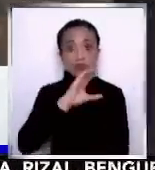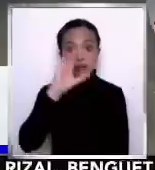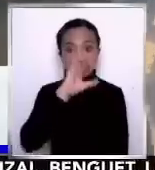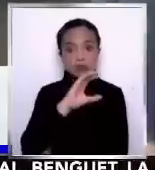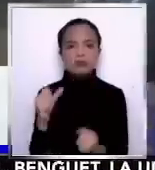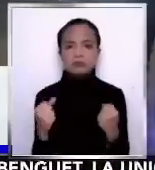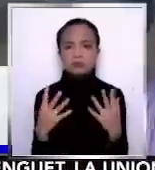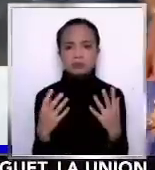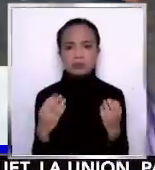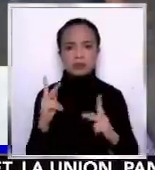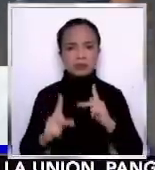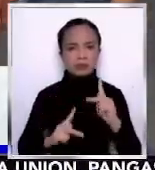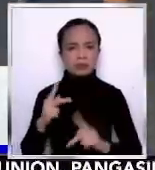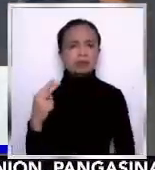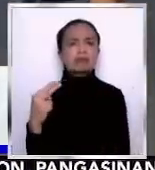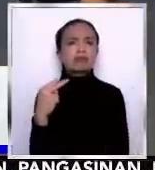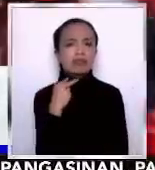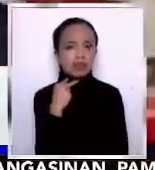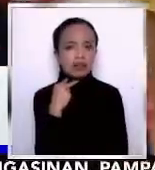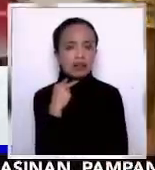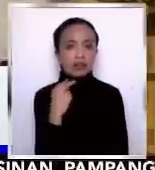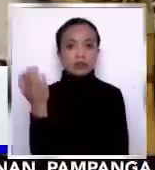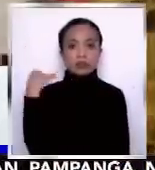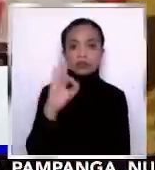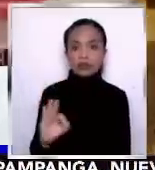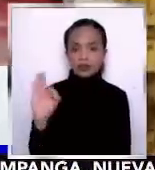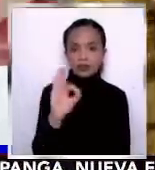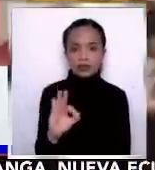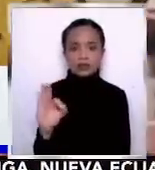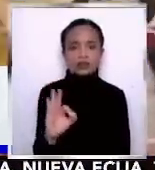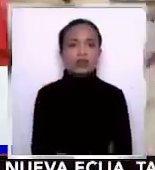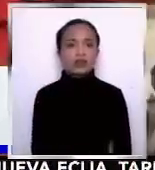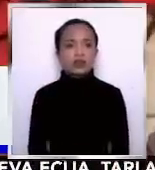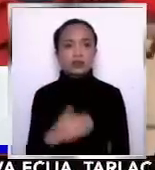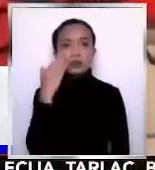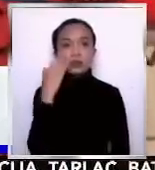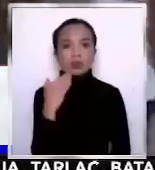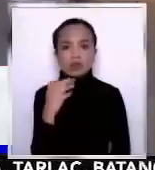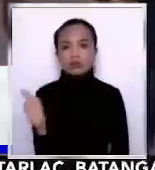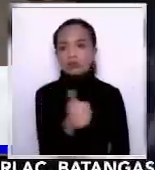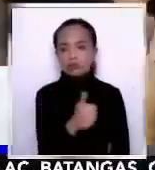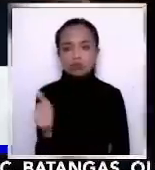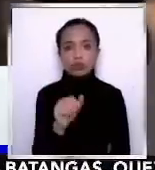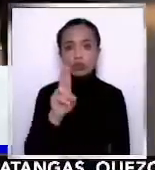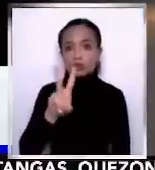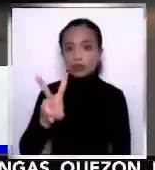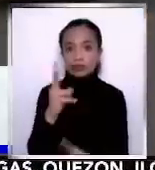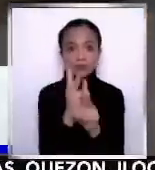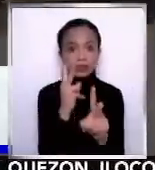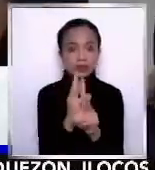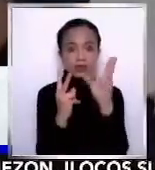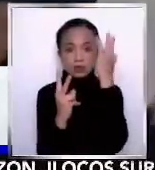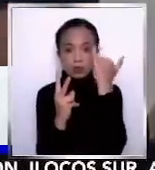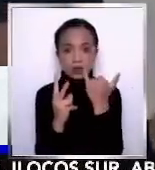pasahero ang stranded noong rush hour ng Biyernes. Kulang daw ang bumibiyahing PUV sa lungsod, lalo na ngayong mas bukas na ang mga